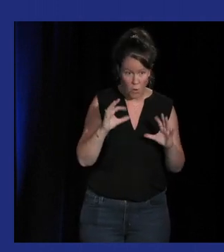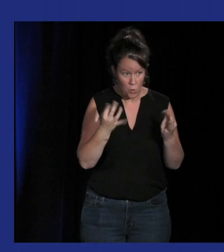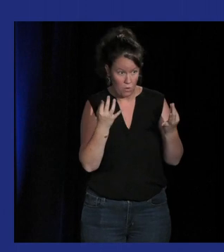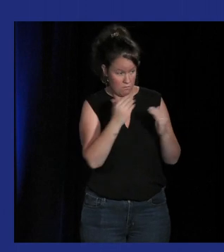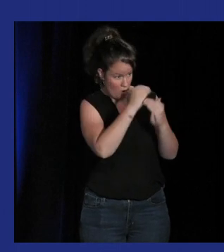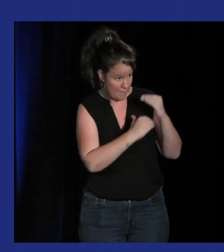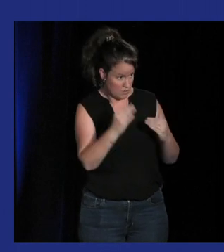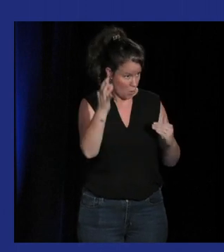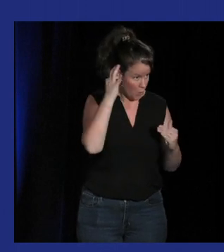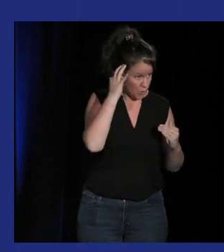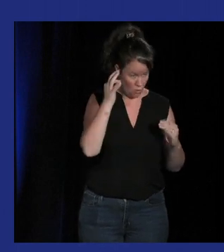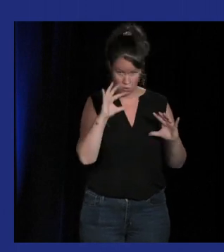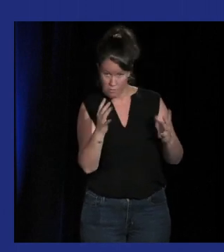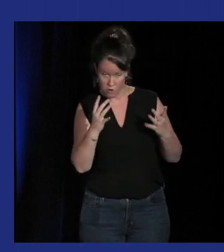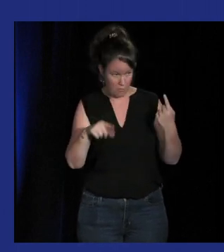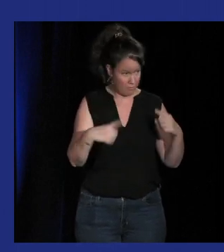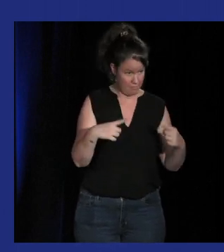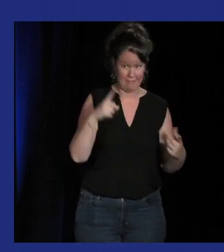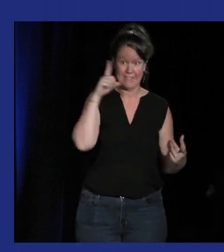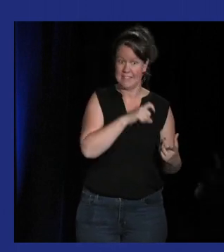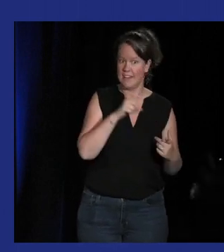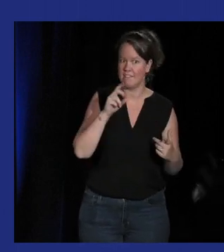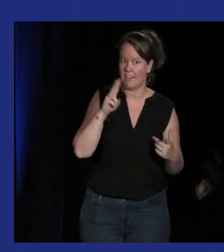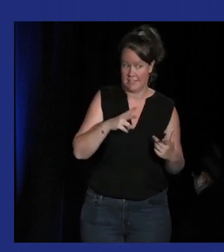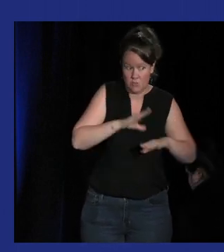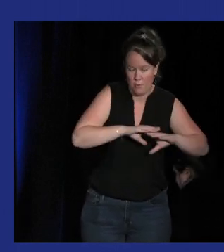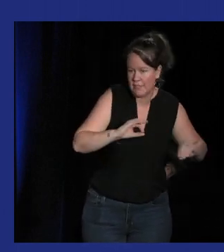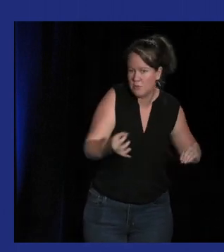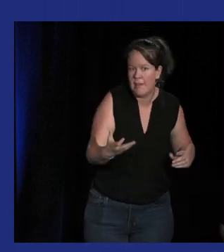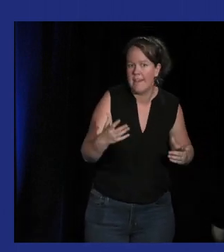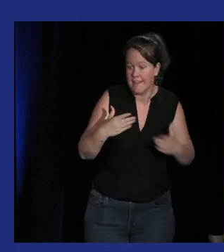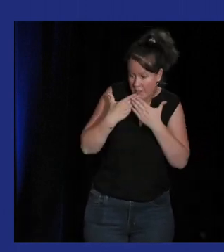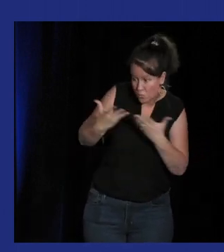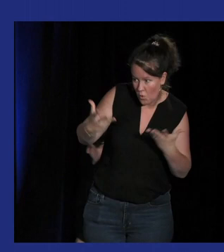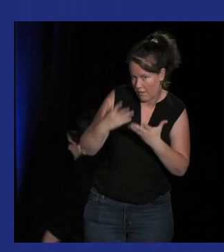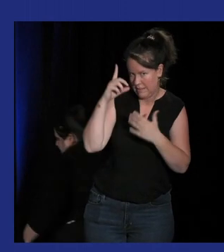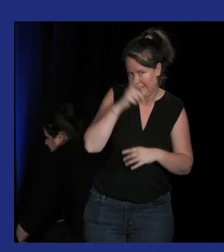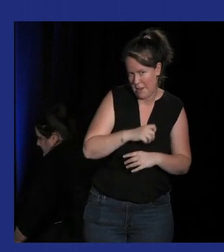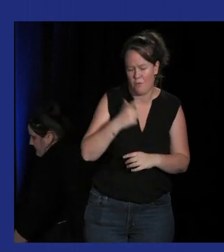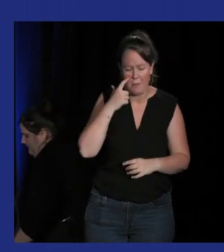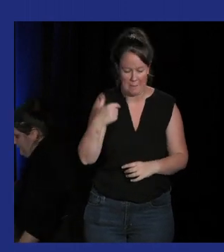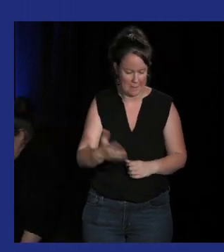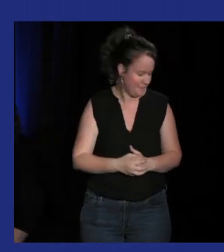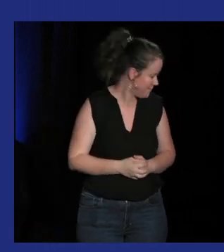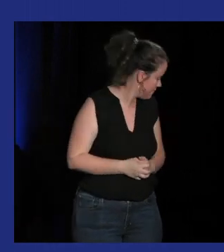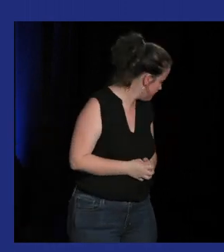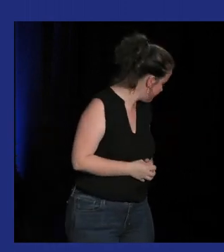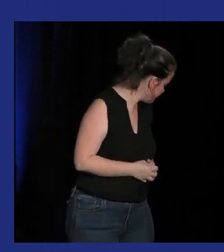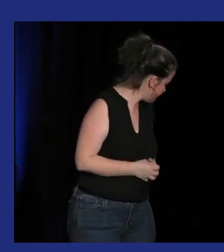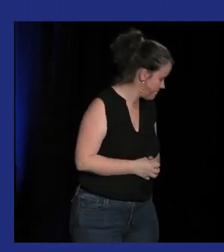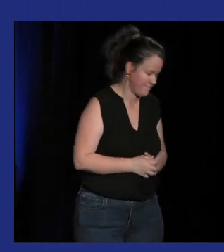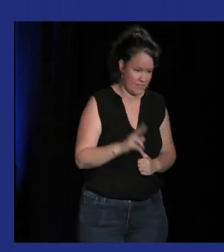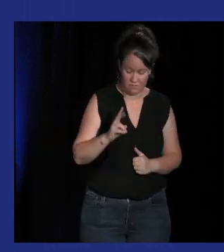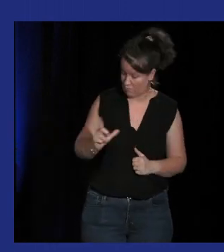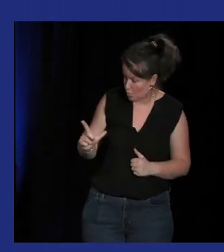bouquin enfin je pense qu'on en parlera de tout ça plus tard donc vous êtes occupé tous les deux des postes aux intitulés assez différents